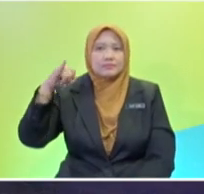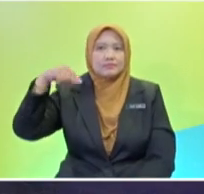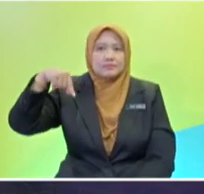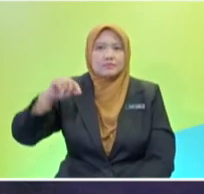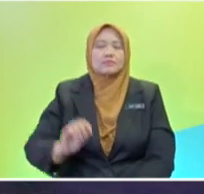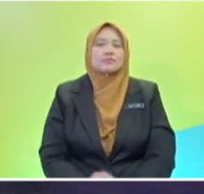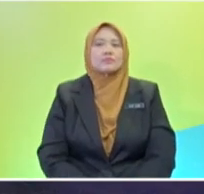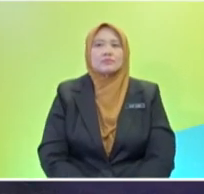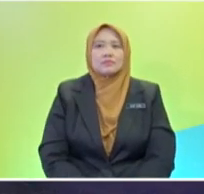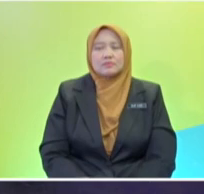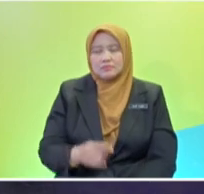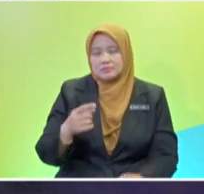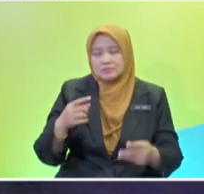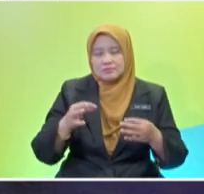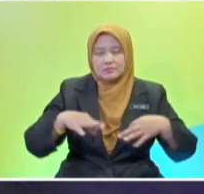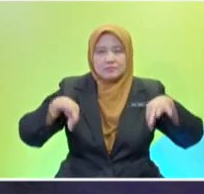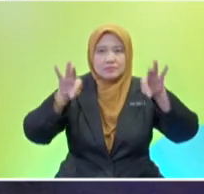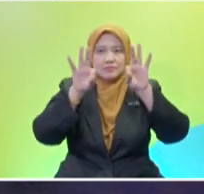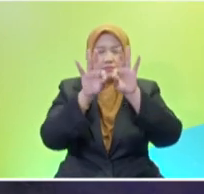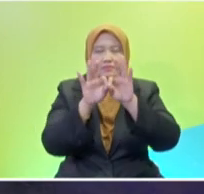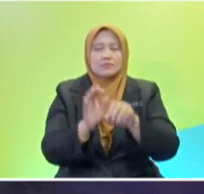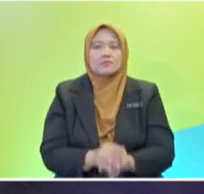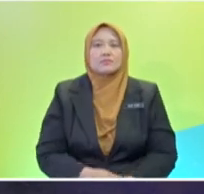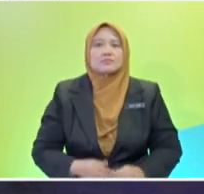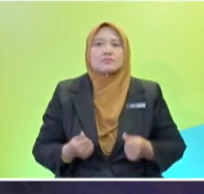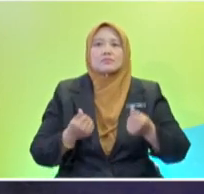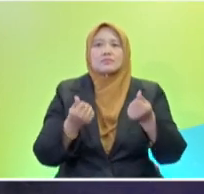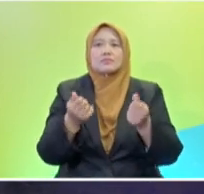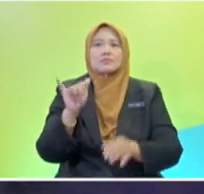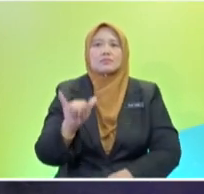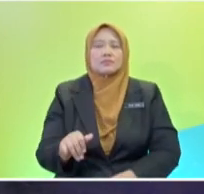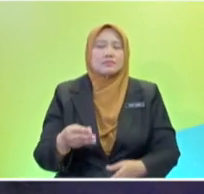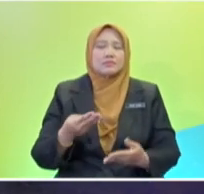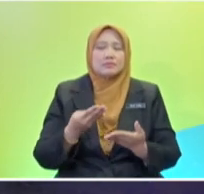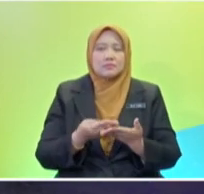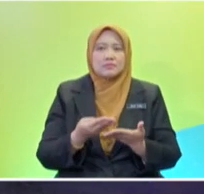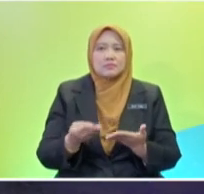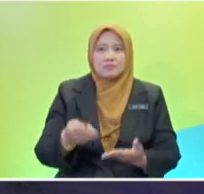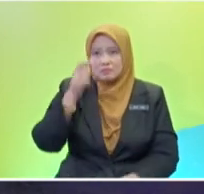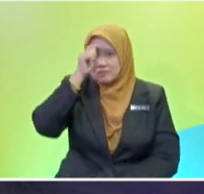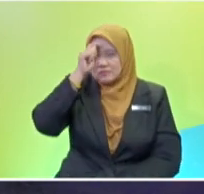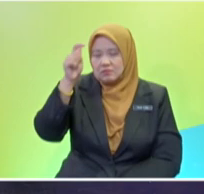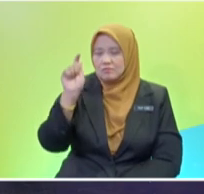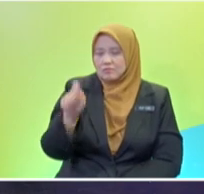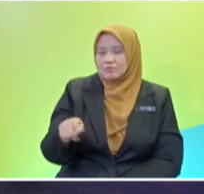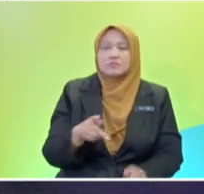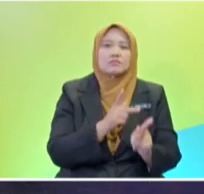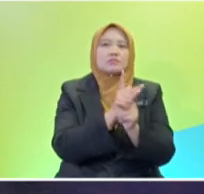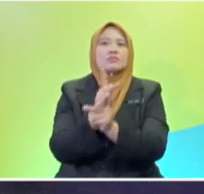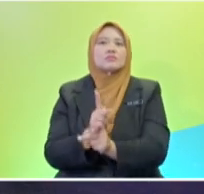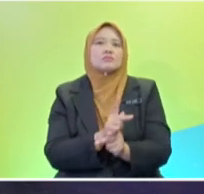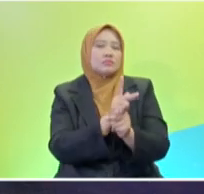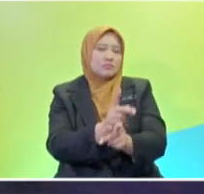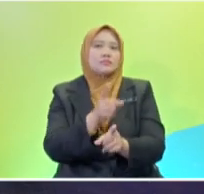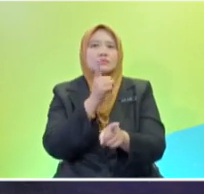kita mengenai satu anugerah yang diberi oleh Tuhan yaitu mengenai anggota badan yang pasti kita sama-sama jaga elo elo seperti itu adalah